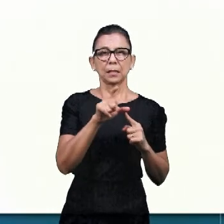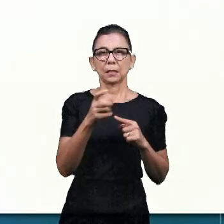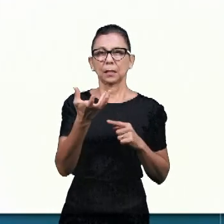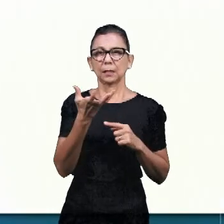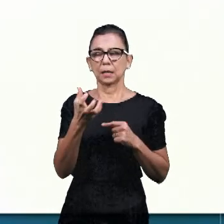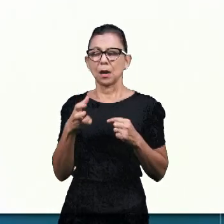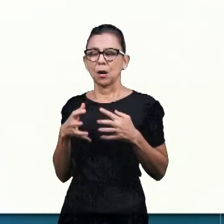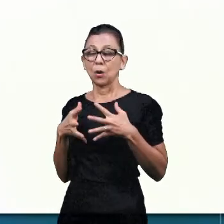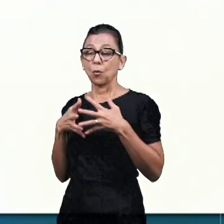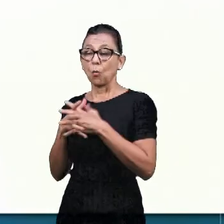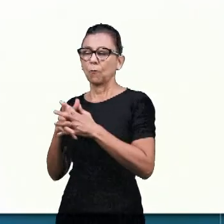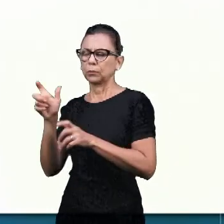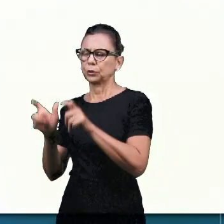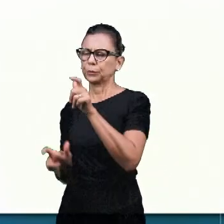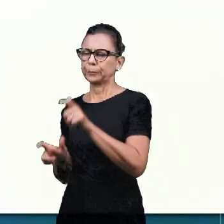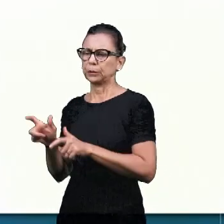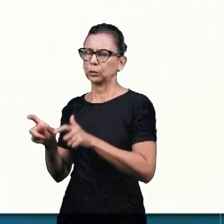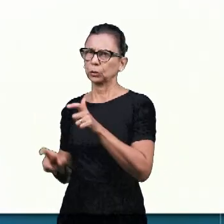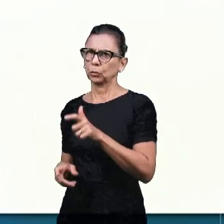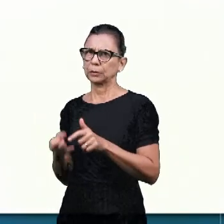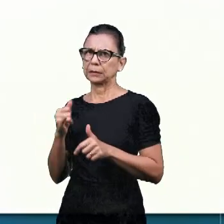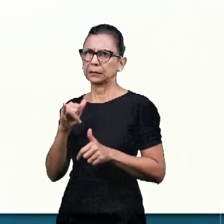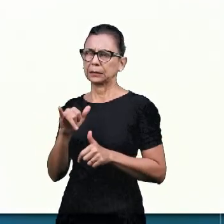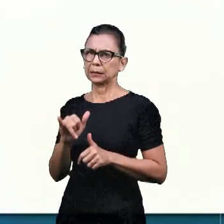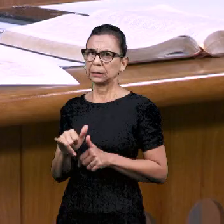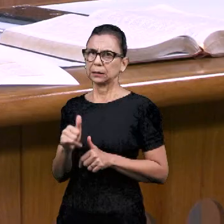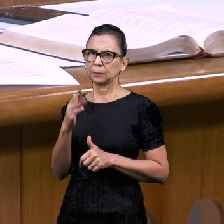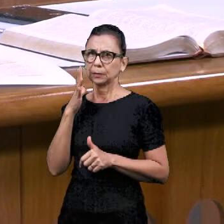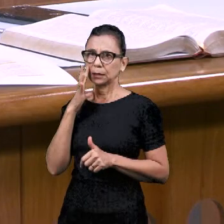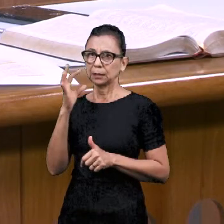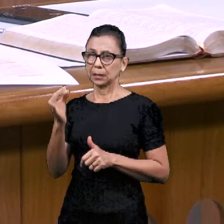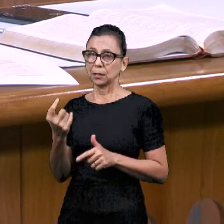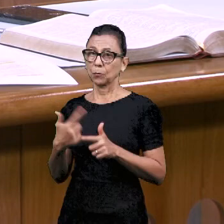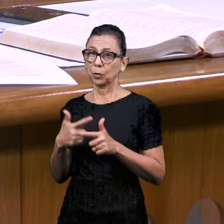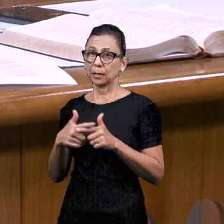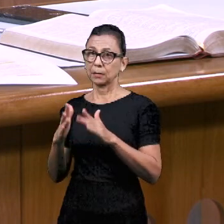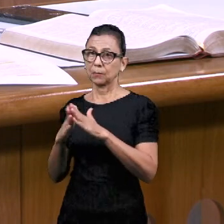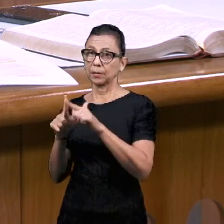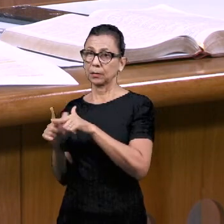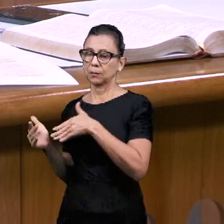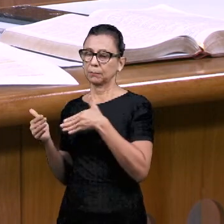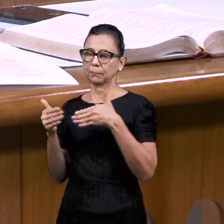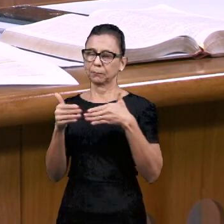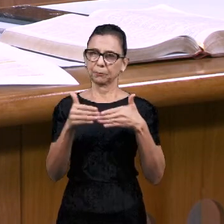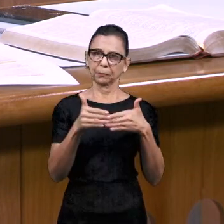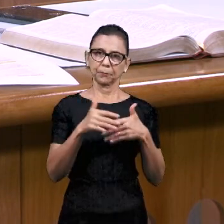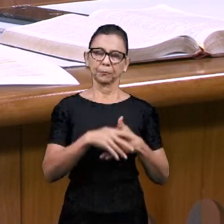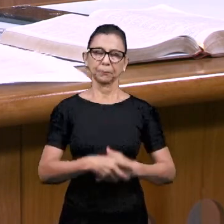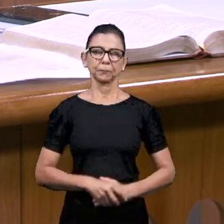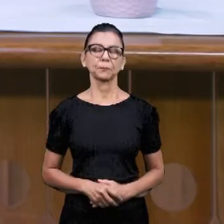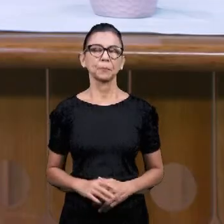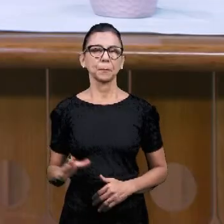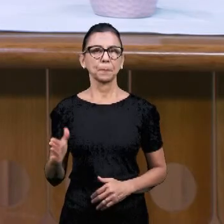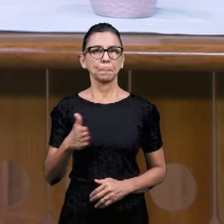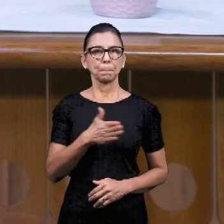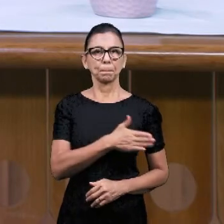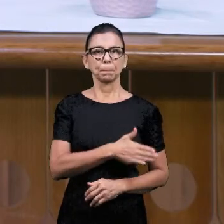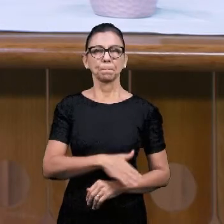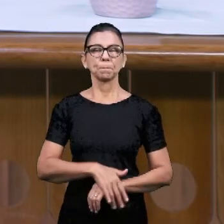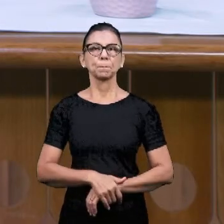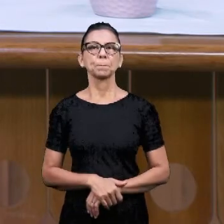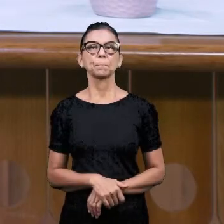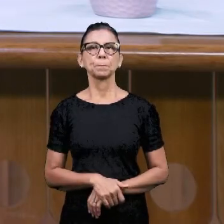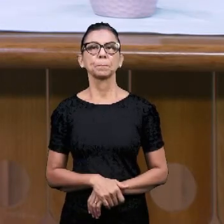raison va prévaloir, et de cette manière, l'église ne sera pas prête.